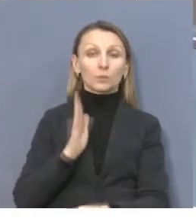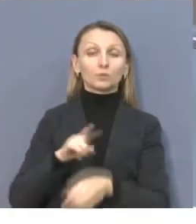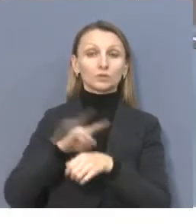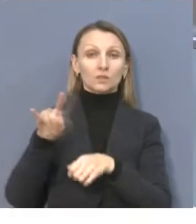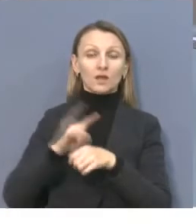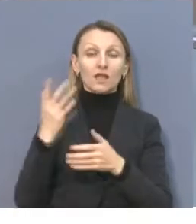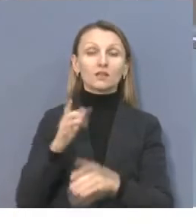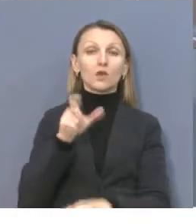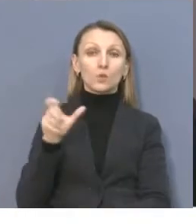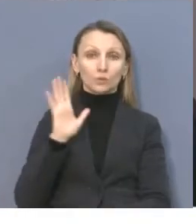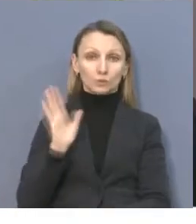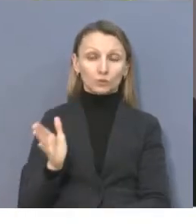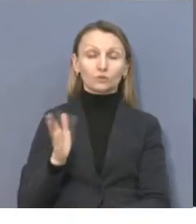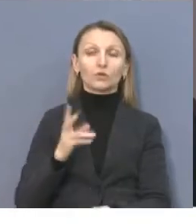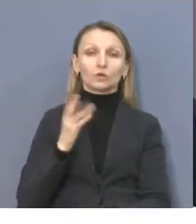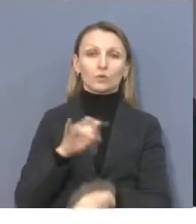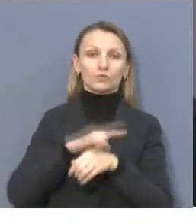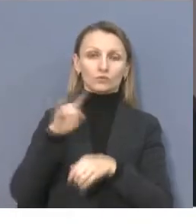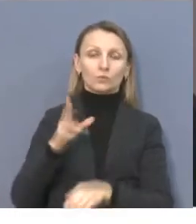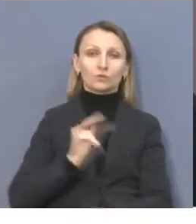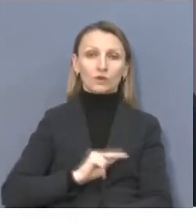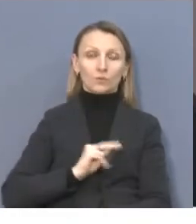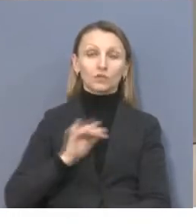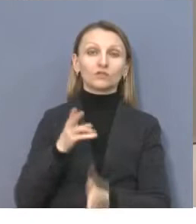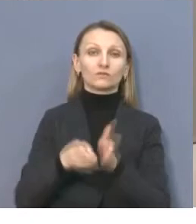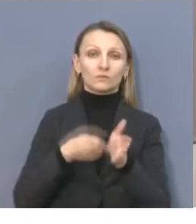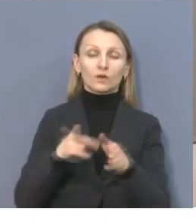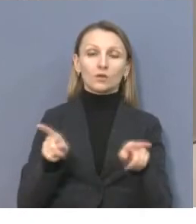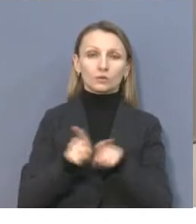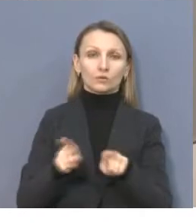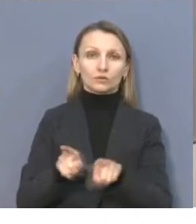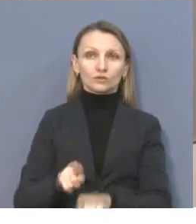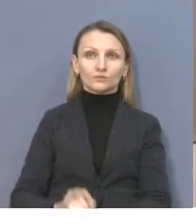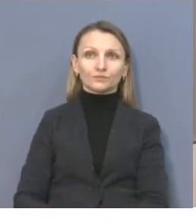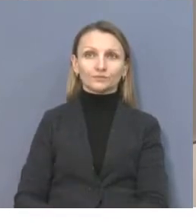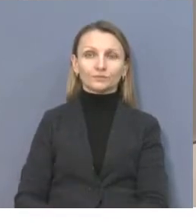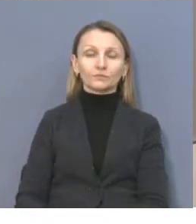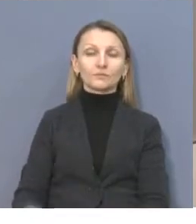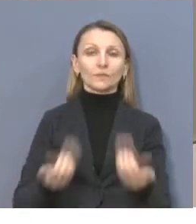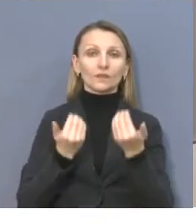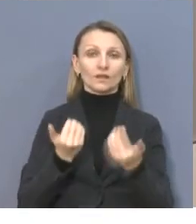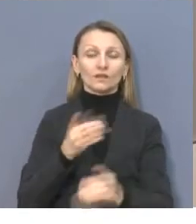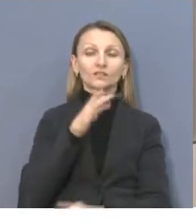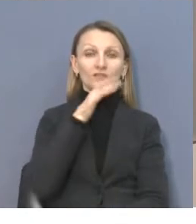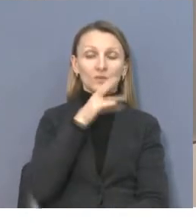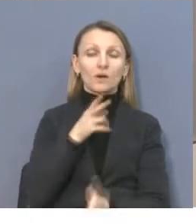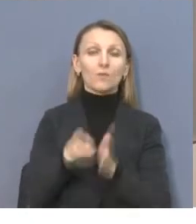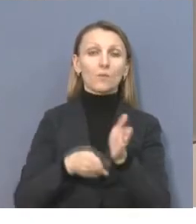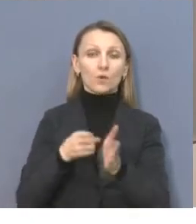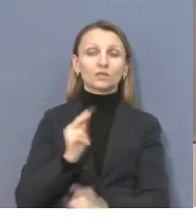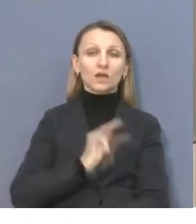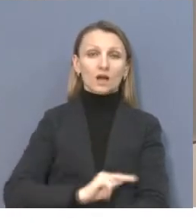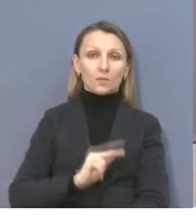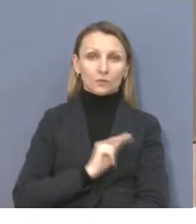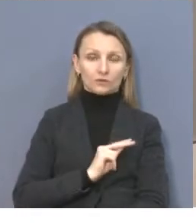касается железнодорожных сообщений то тут также даны пояснения они настоящее время курсируют в ранее